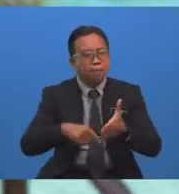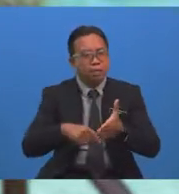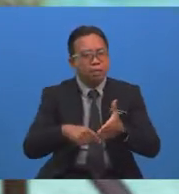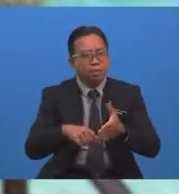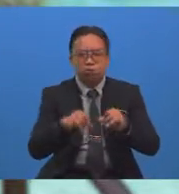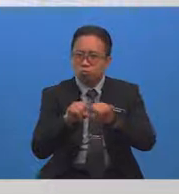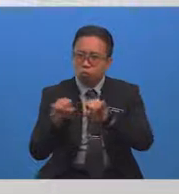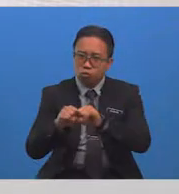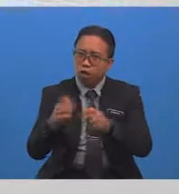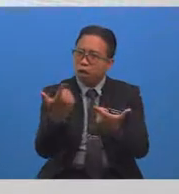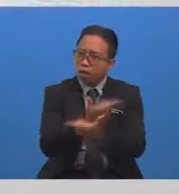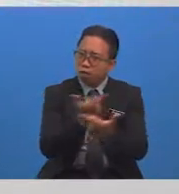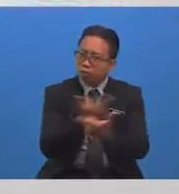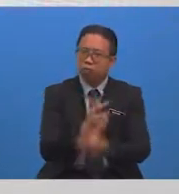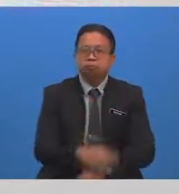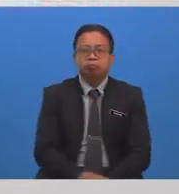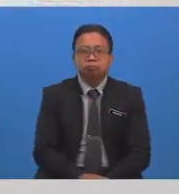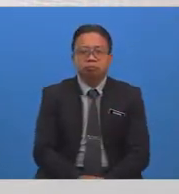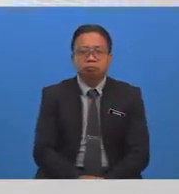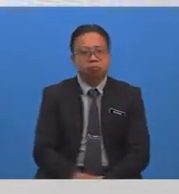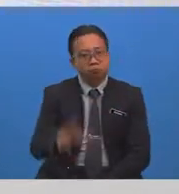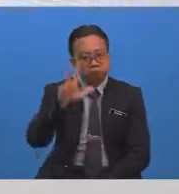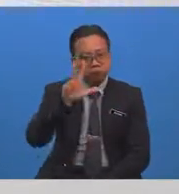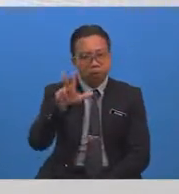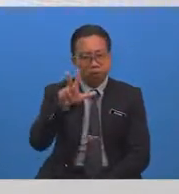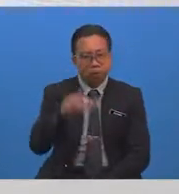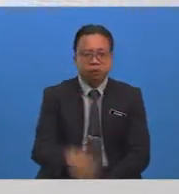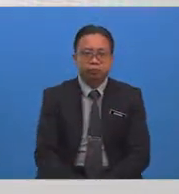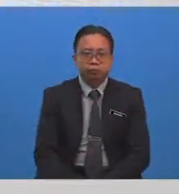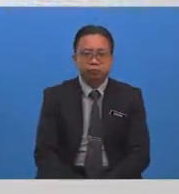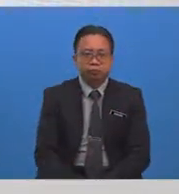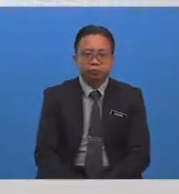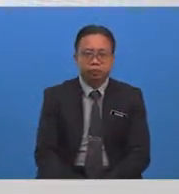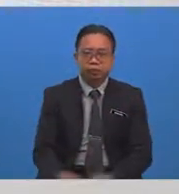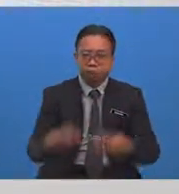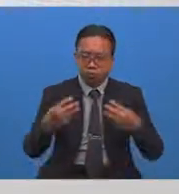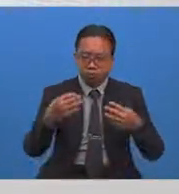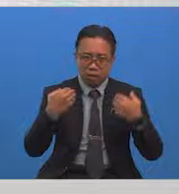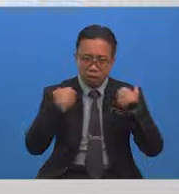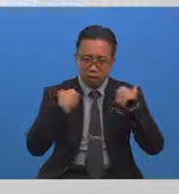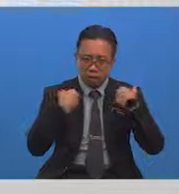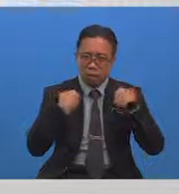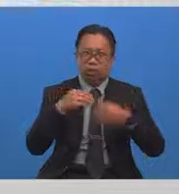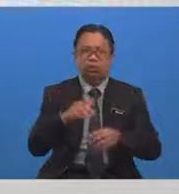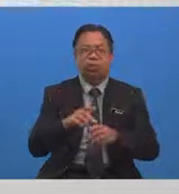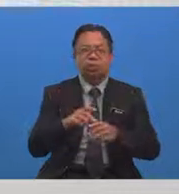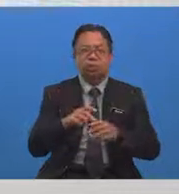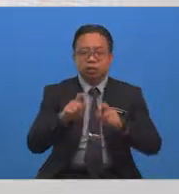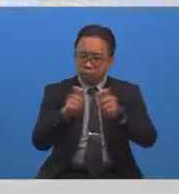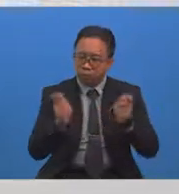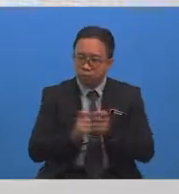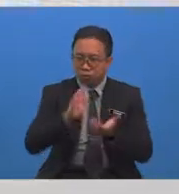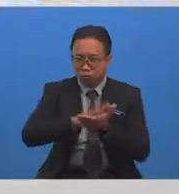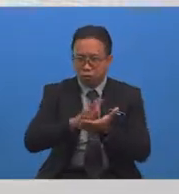pertandingan kepentingan ketiak dapat mewujudkan suasana sekolah yang ceria dan